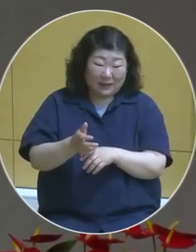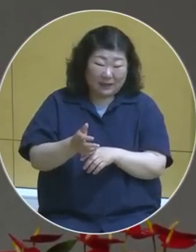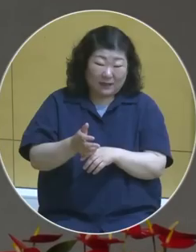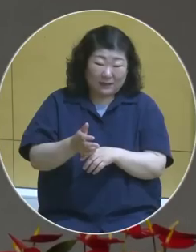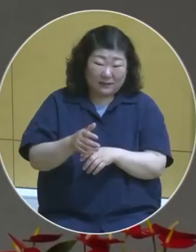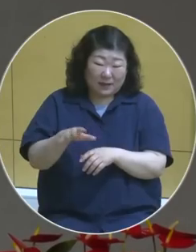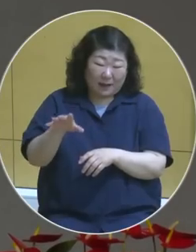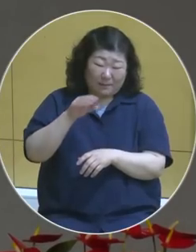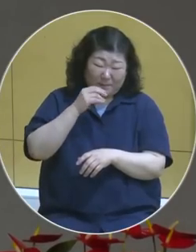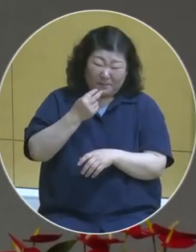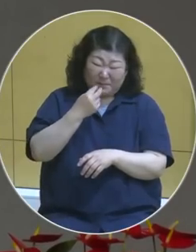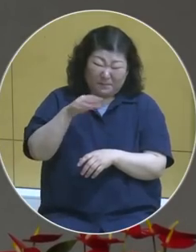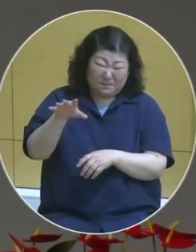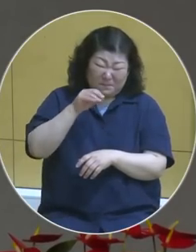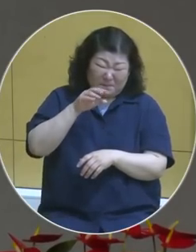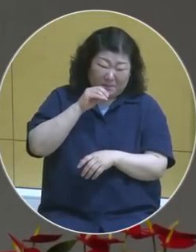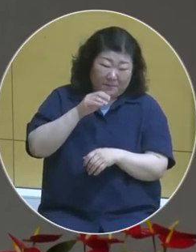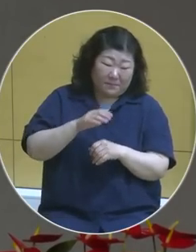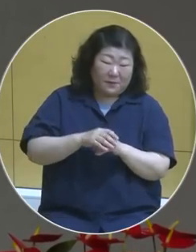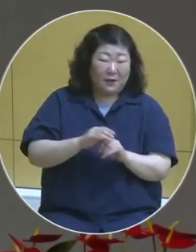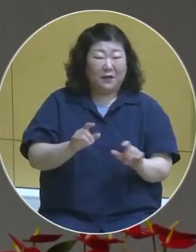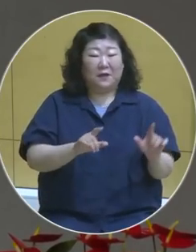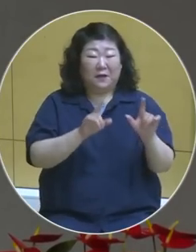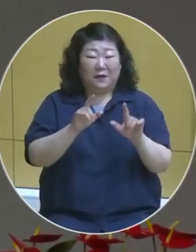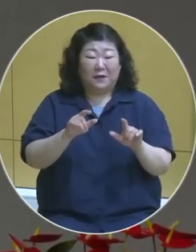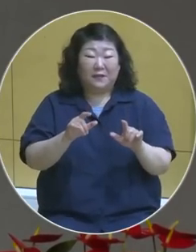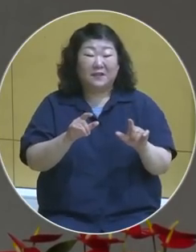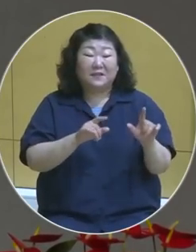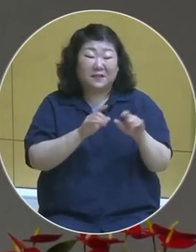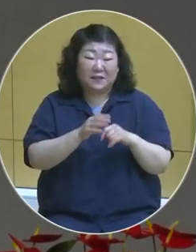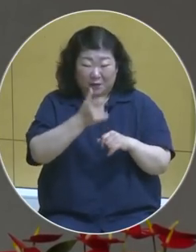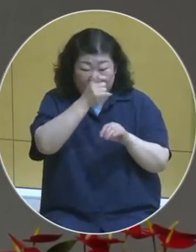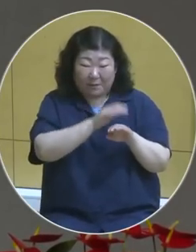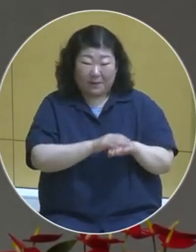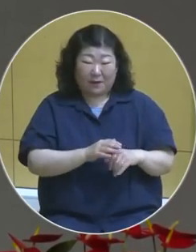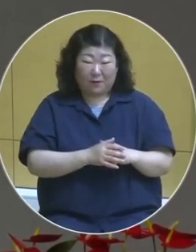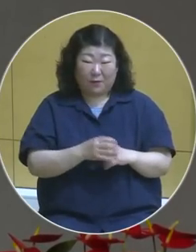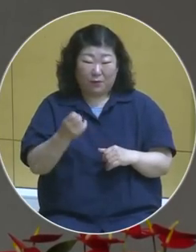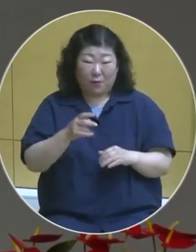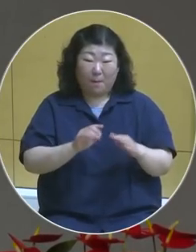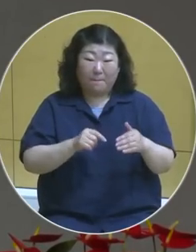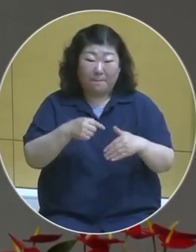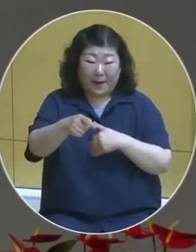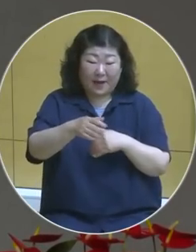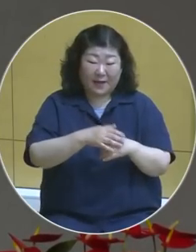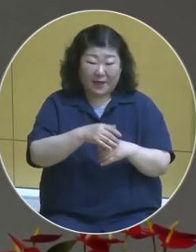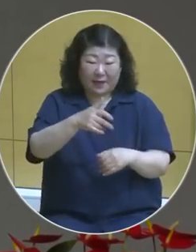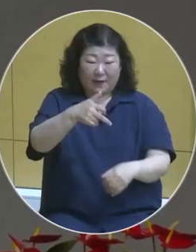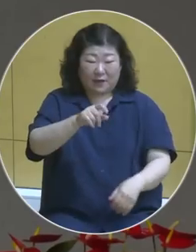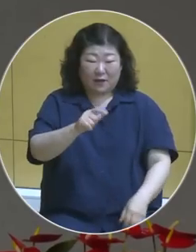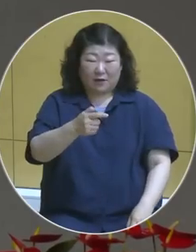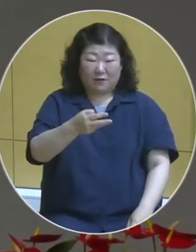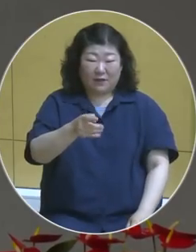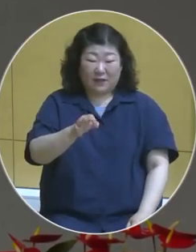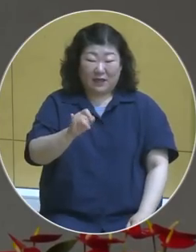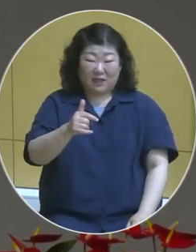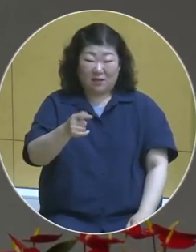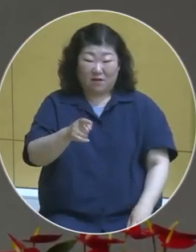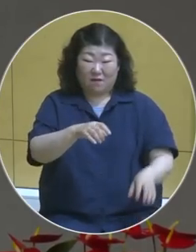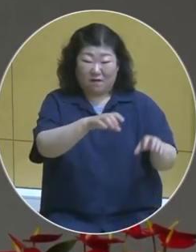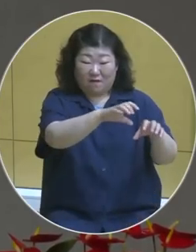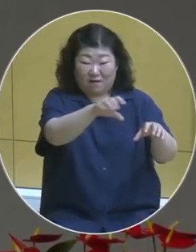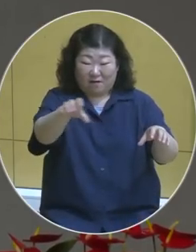바깥에 컨테이너 해놓고 거기 임시 거기 들어가서 여전도의 모임도 거기서 했어요. 아마 기억하실 거예요. 공간이 없는 거예요. 하나님 앞에 기도하기